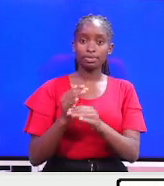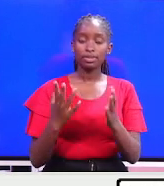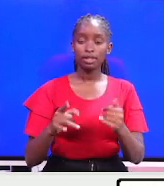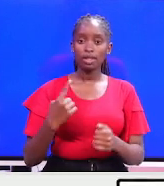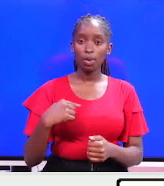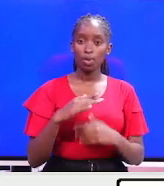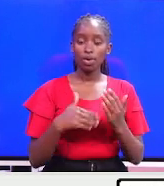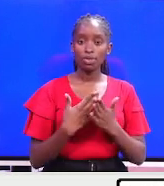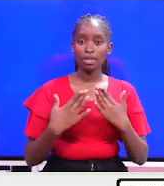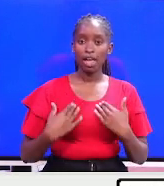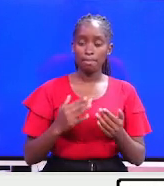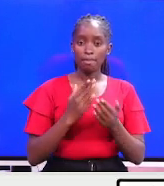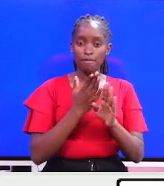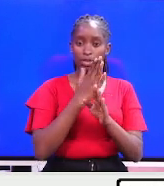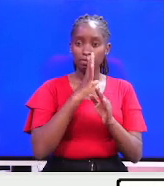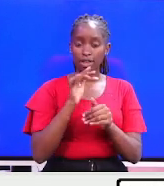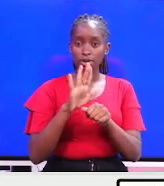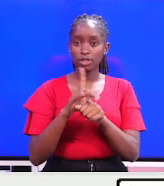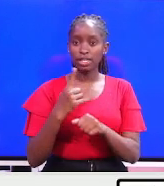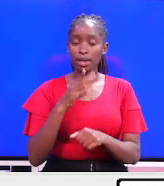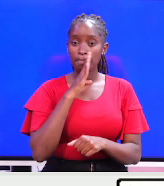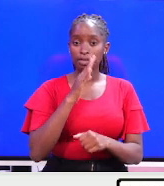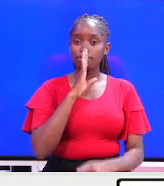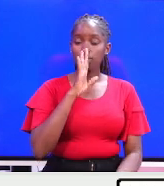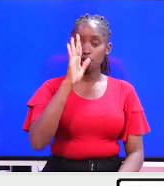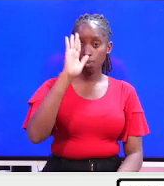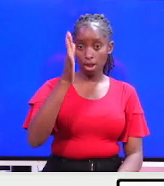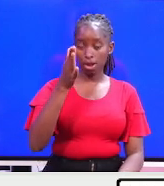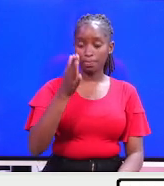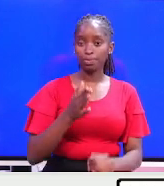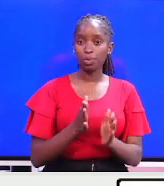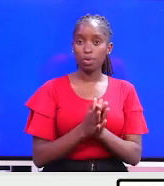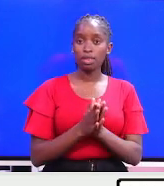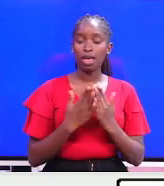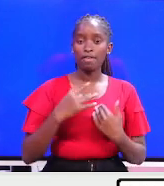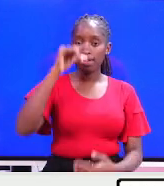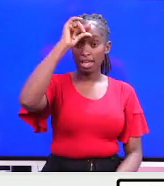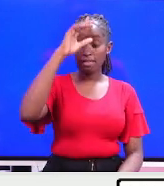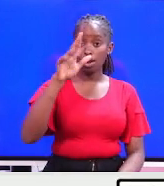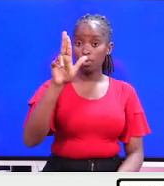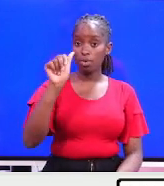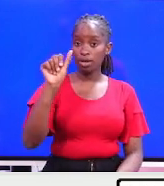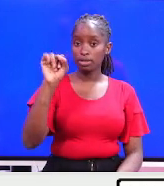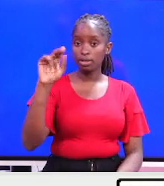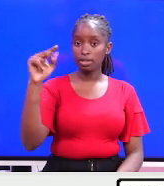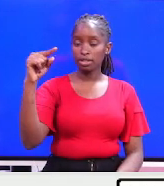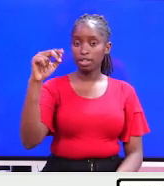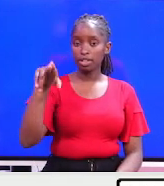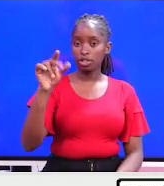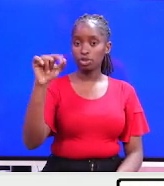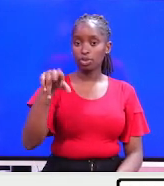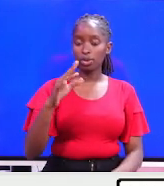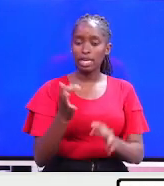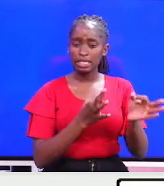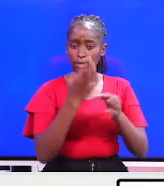basi bila kuzungumza mengi, kwa ufupi sana Andre, nitakuwa nikizungumza na wakili wa yule ambaye ni gavana wa Uasin Gishu Jonathan B, atueleze ni kwa nini labda